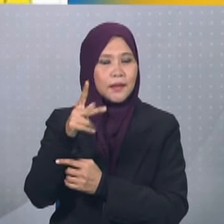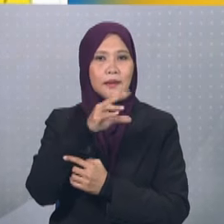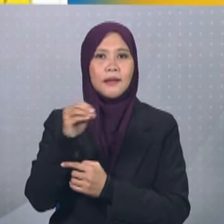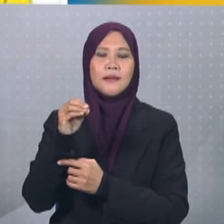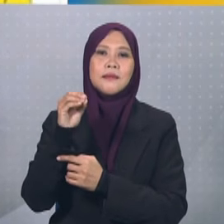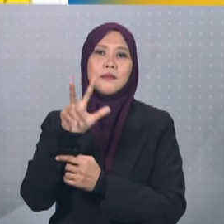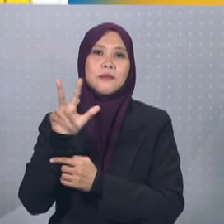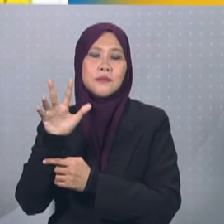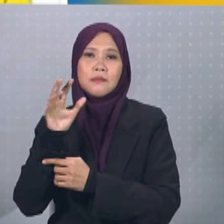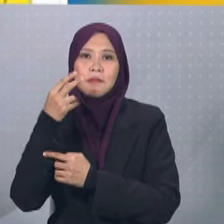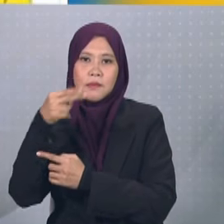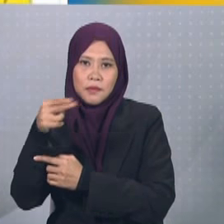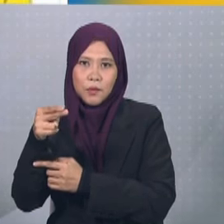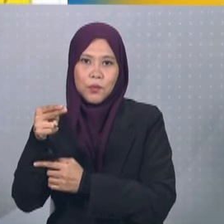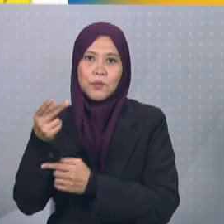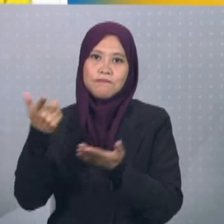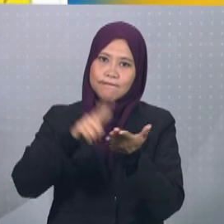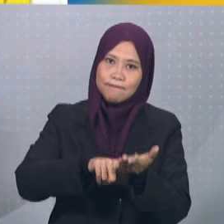telah dilaporkan.